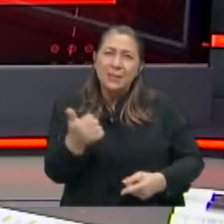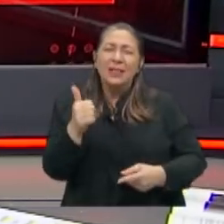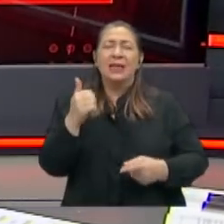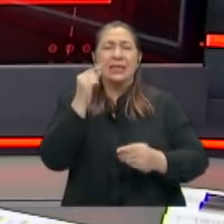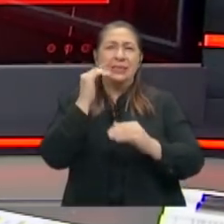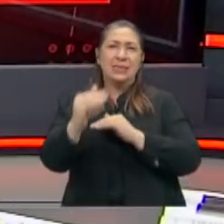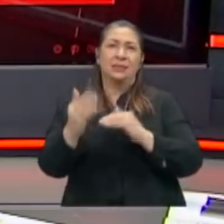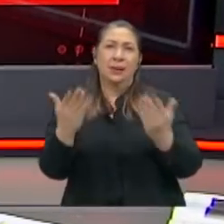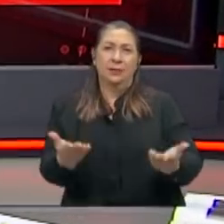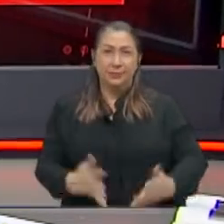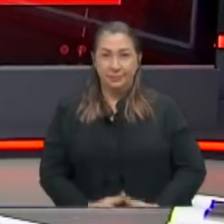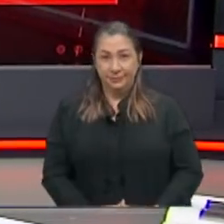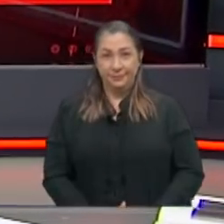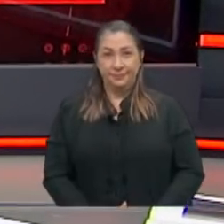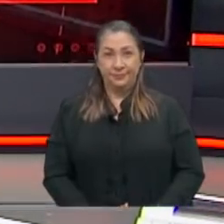değerli insanları.